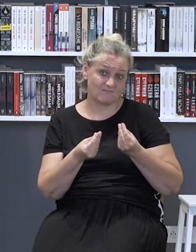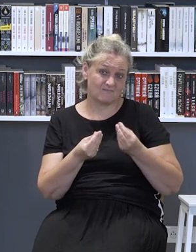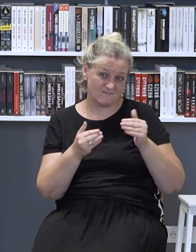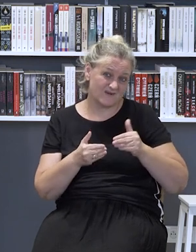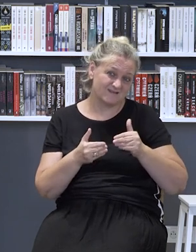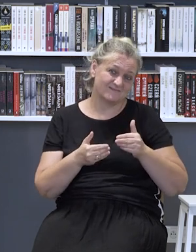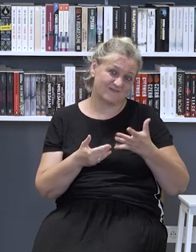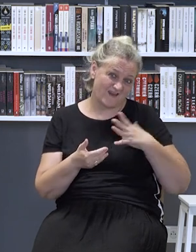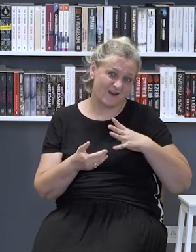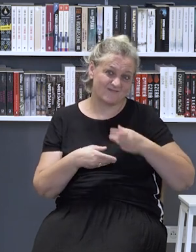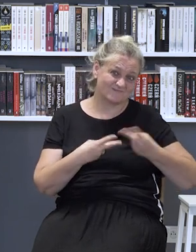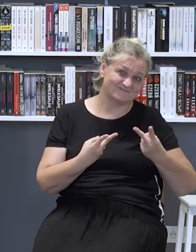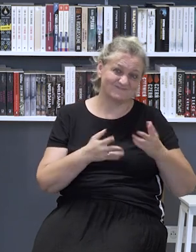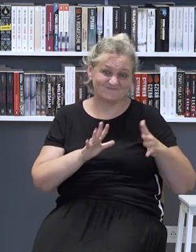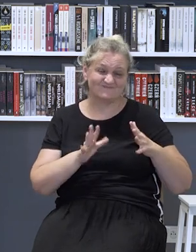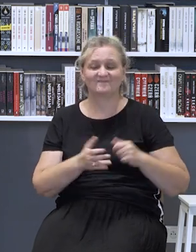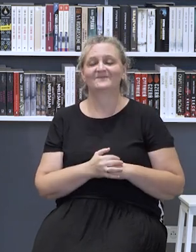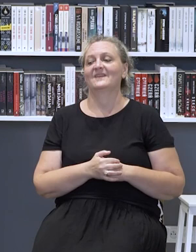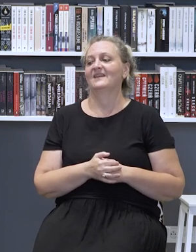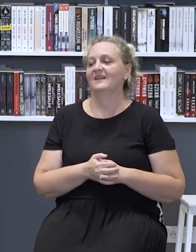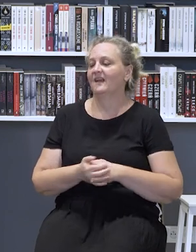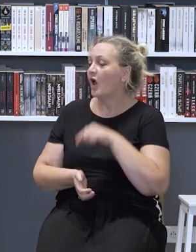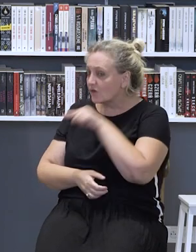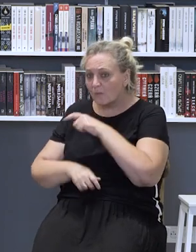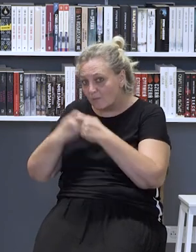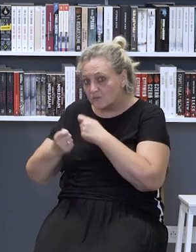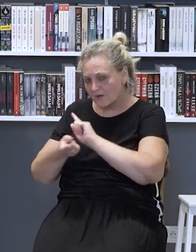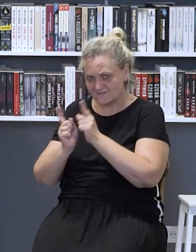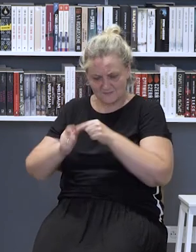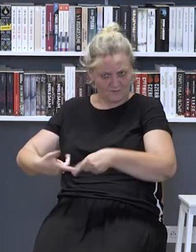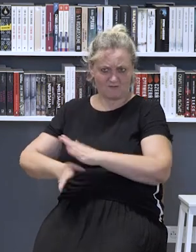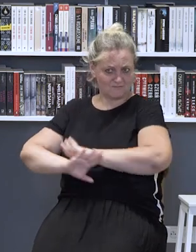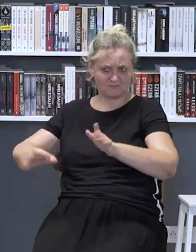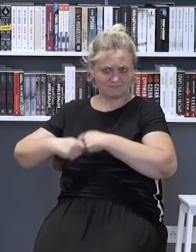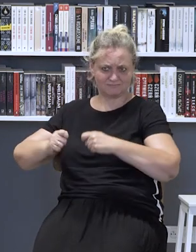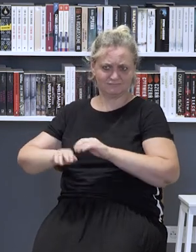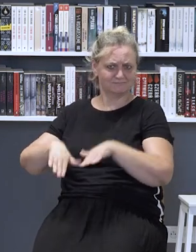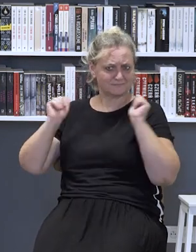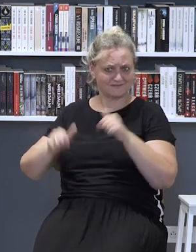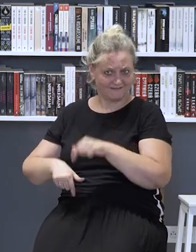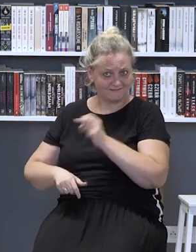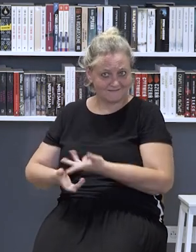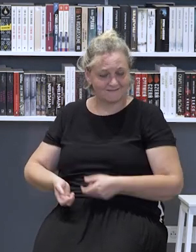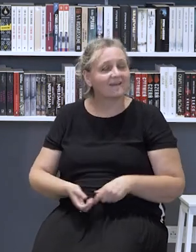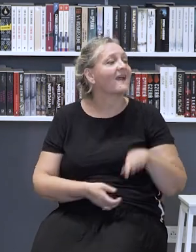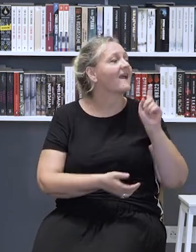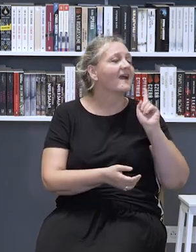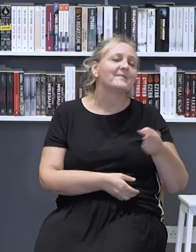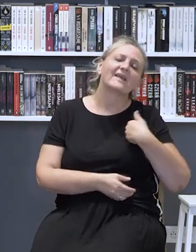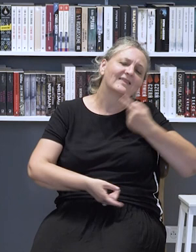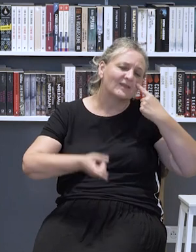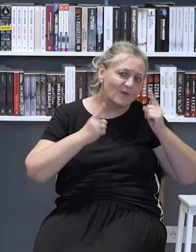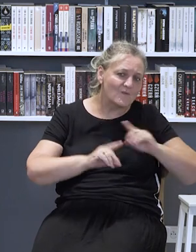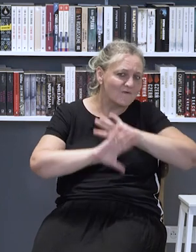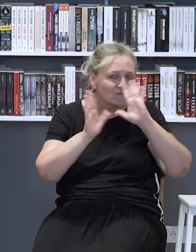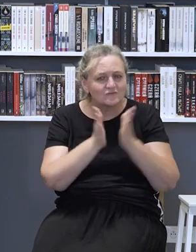warte. To może źle Czekaj, brzmi, bo teraz ale... musimy rozwiązać dobra, to spotkanie. Dobra. Nie uważam, żeby wszystko, co